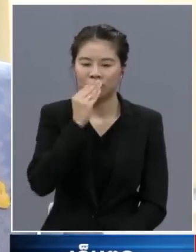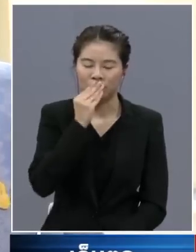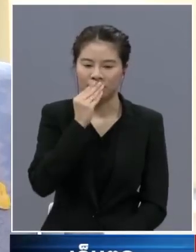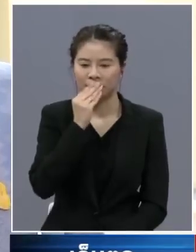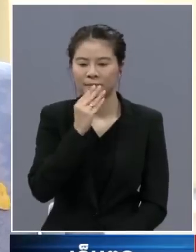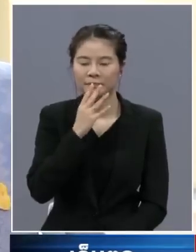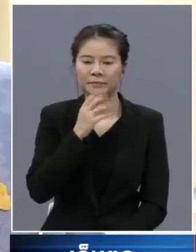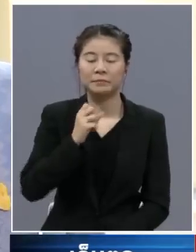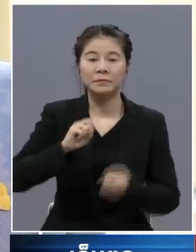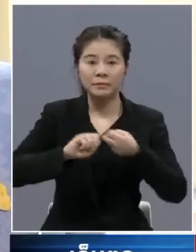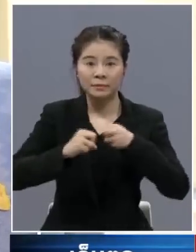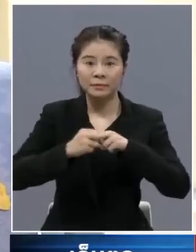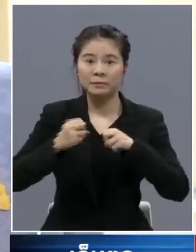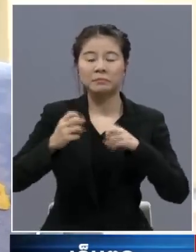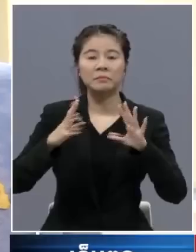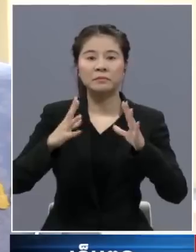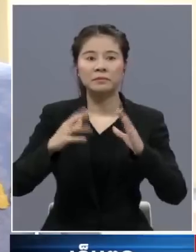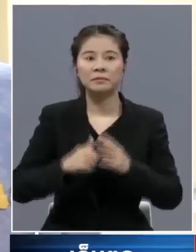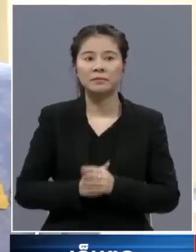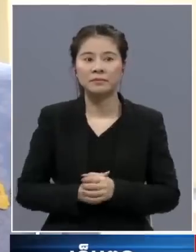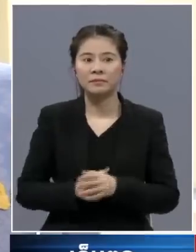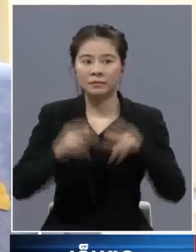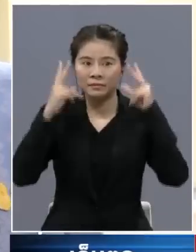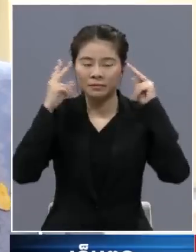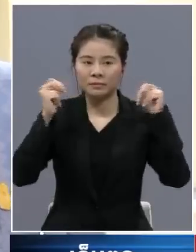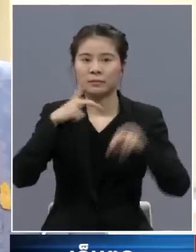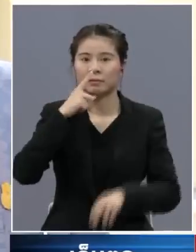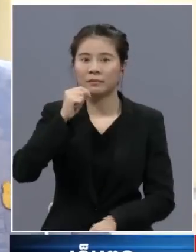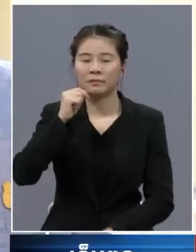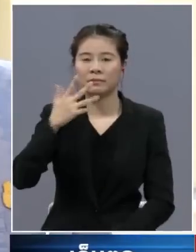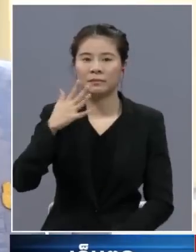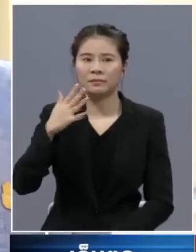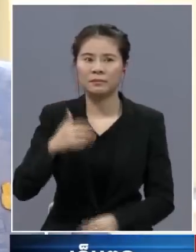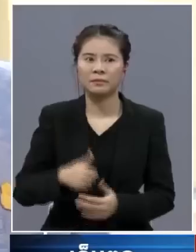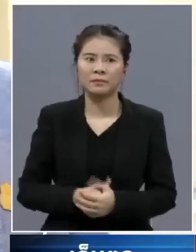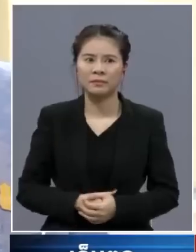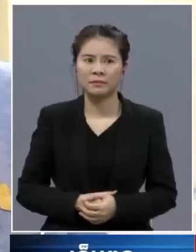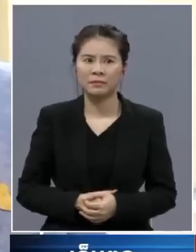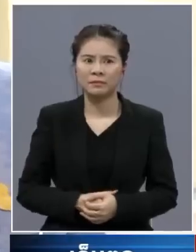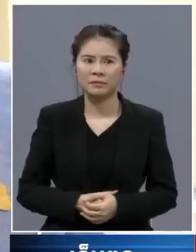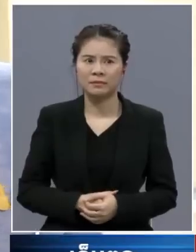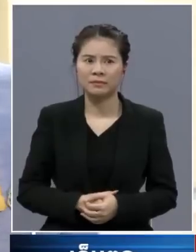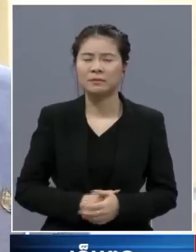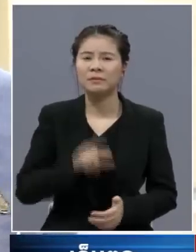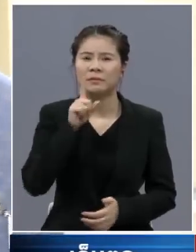no problem คือไม่มีปัญหาด้วยไหมพลเอกประยุทธ์ไม่ตอบนะฮะไม่ตอบแล้วบอกว่าไม่ตอบเธอหรอกถามอะไรอย่างอื่น